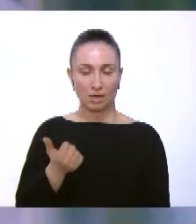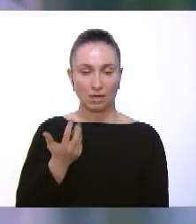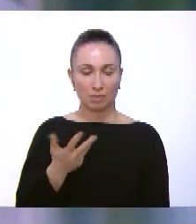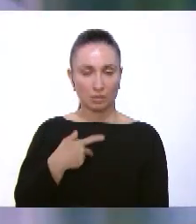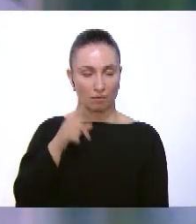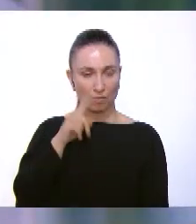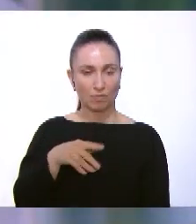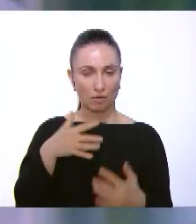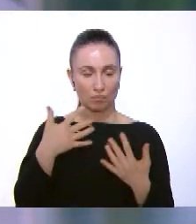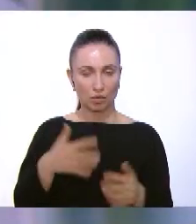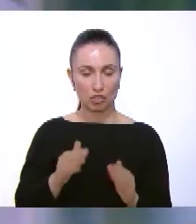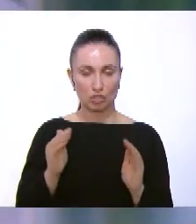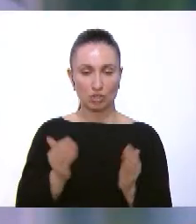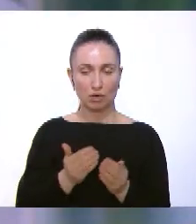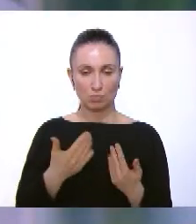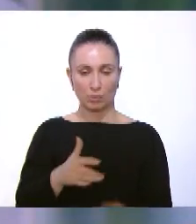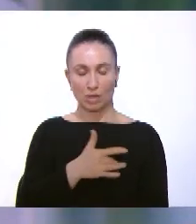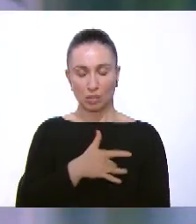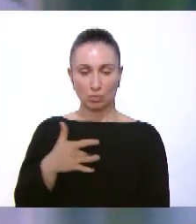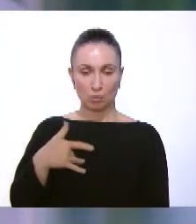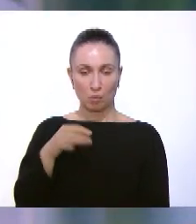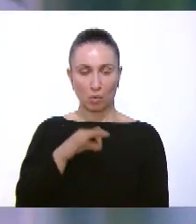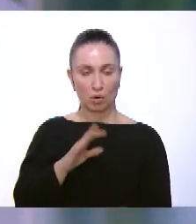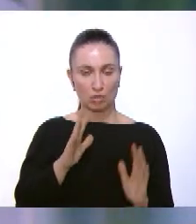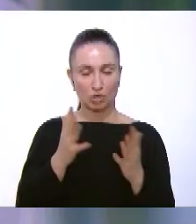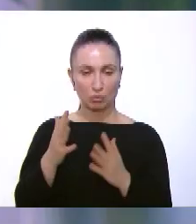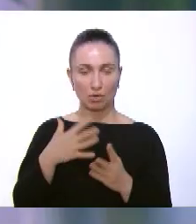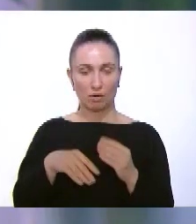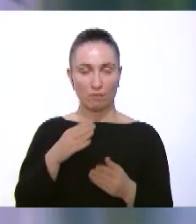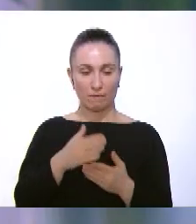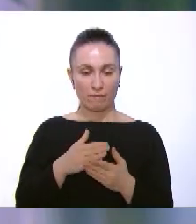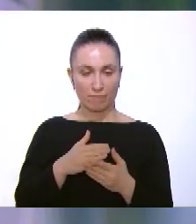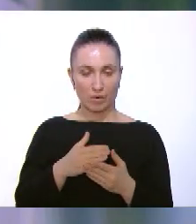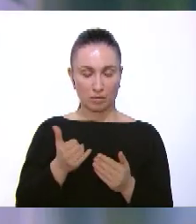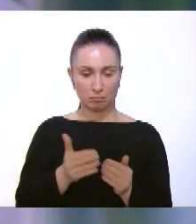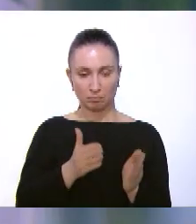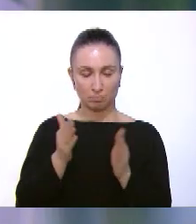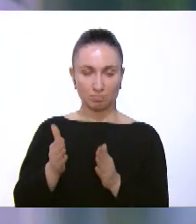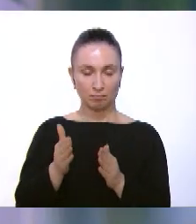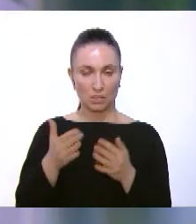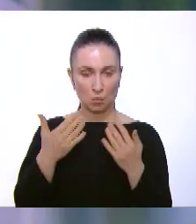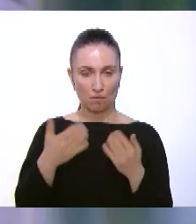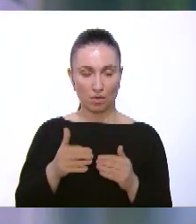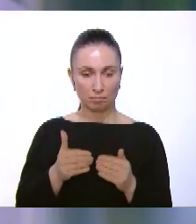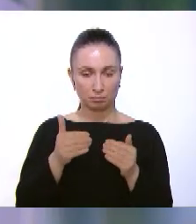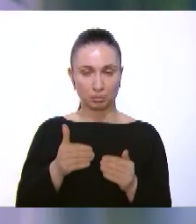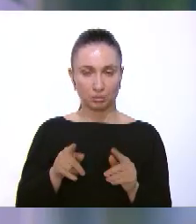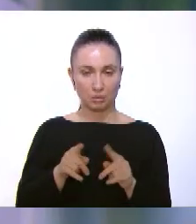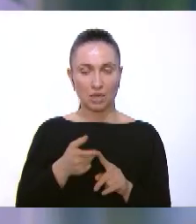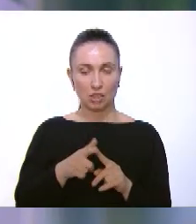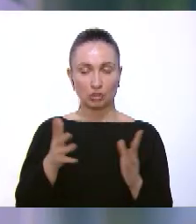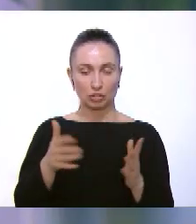რამდენადაც ვიცით, უკვე შემცირდა ტუბერკულოზის შემთხვევები, ვართ ელიმინაციის ფაზაში, რა თქმა უნდა, ეს არის